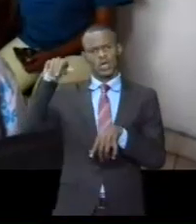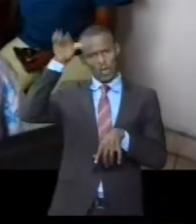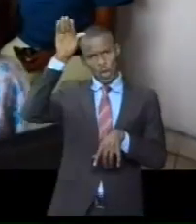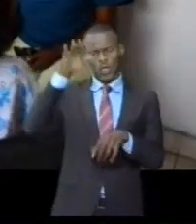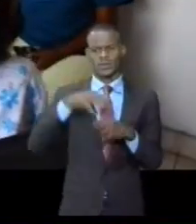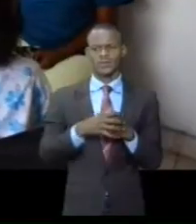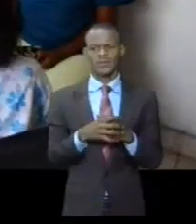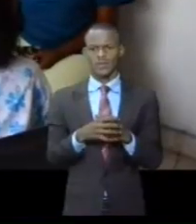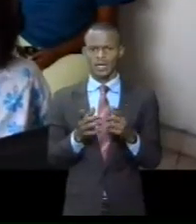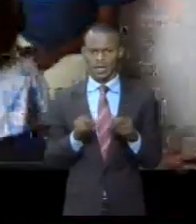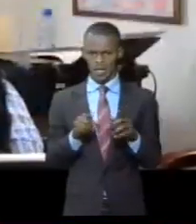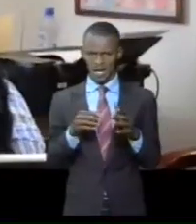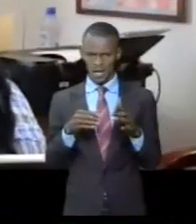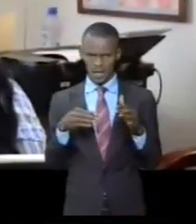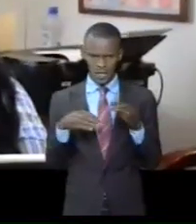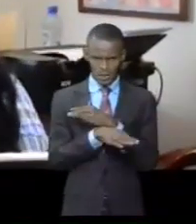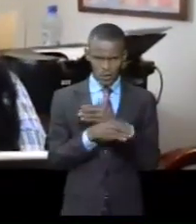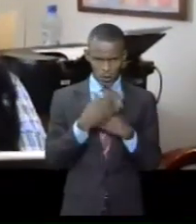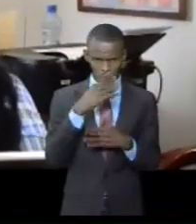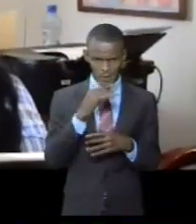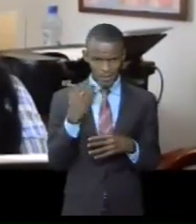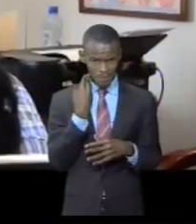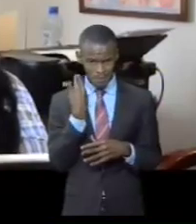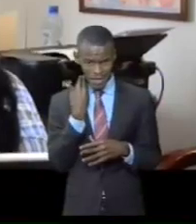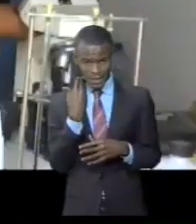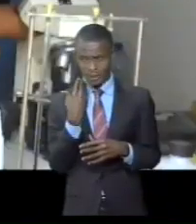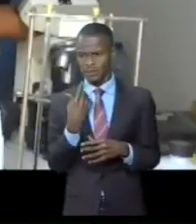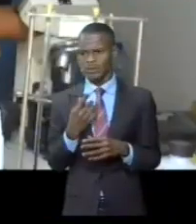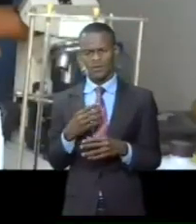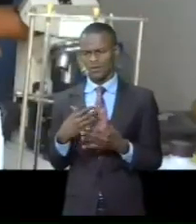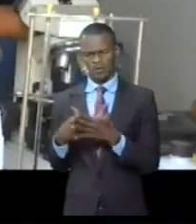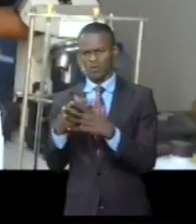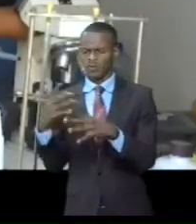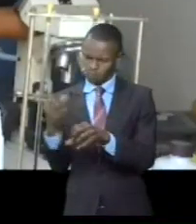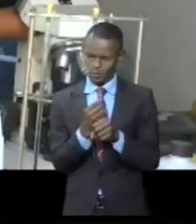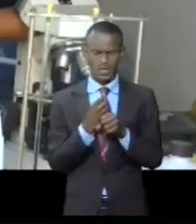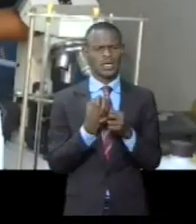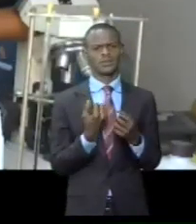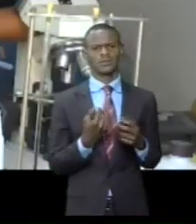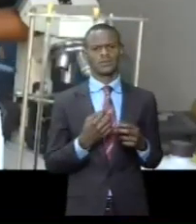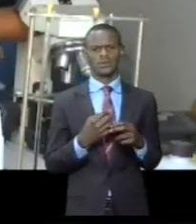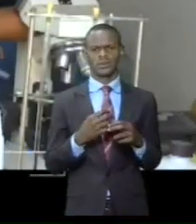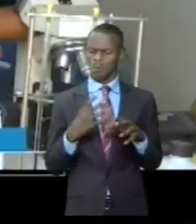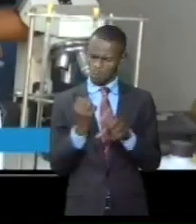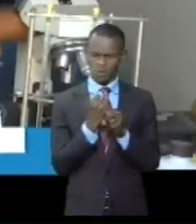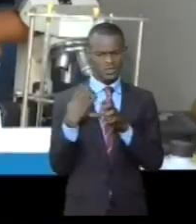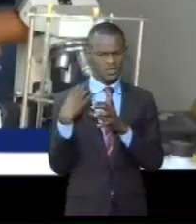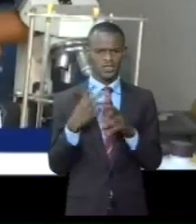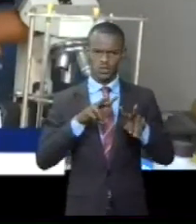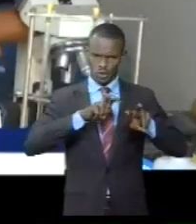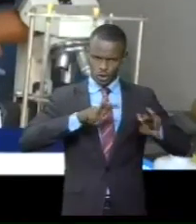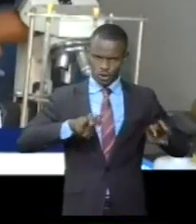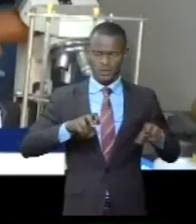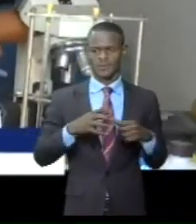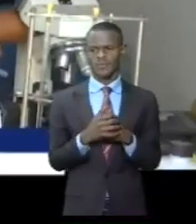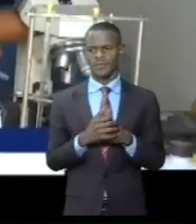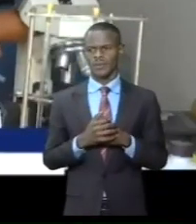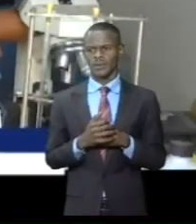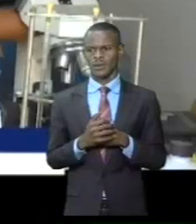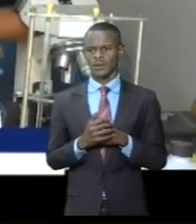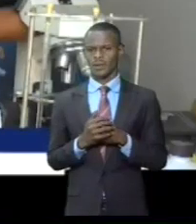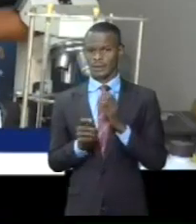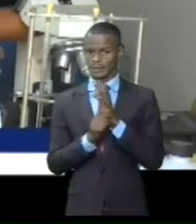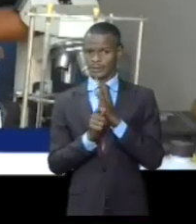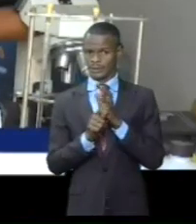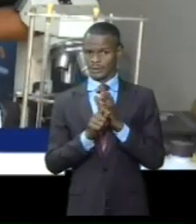le patient est directement consulté après formalité. Chez nous, au laboratoire, ça se passe bien. Ça commence toujours